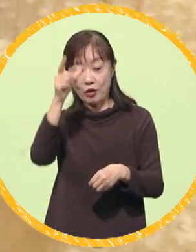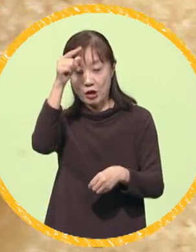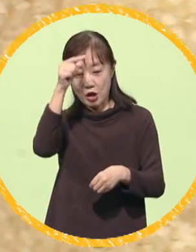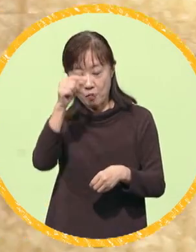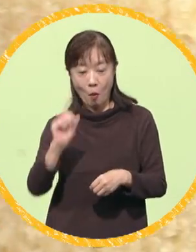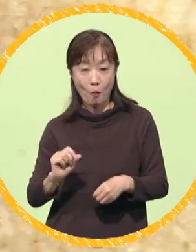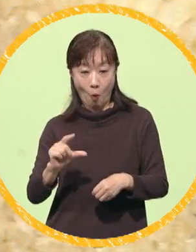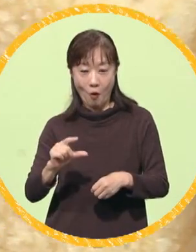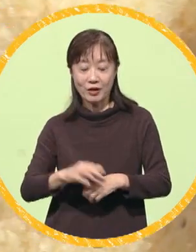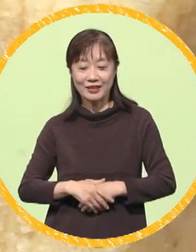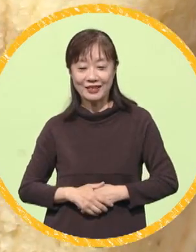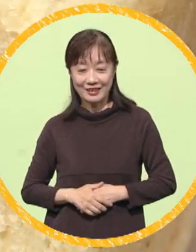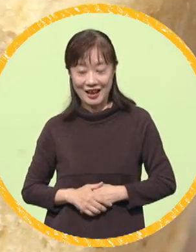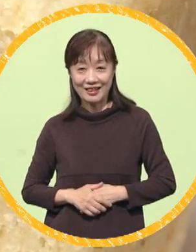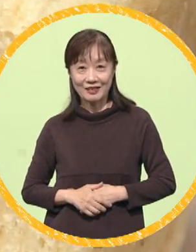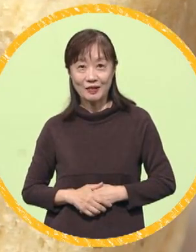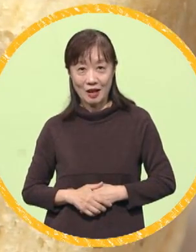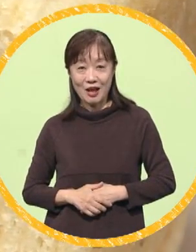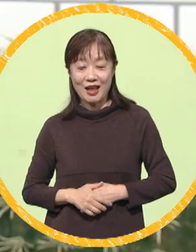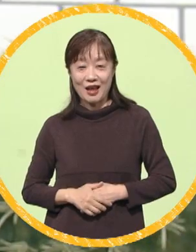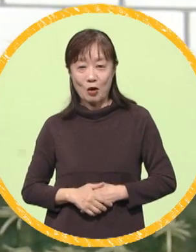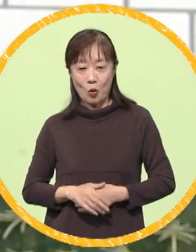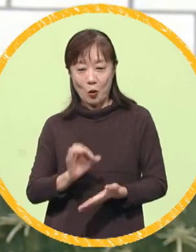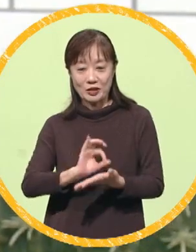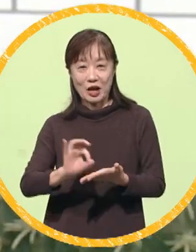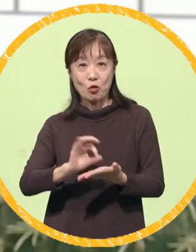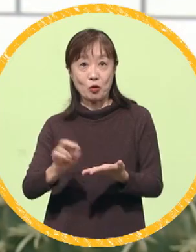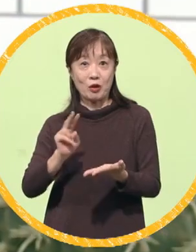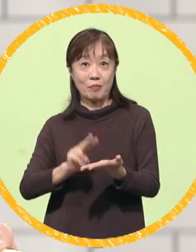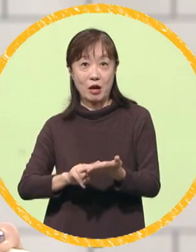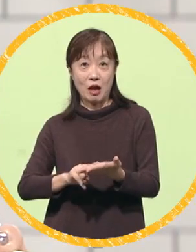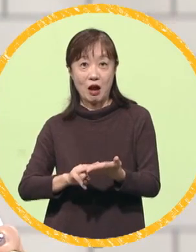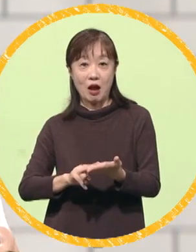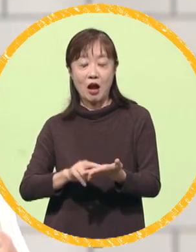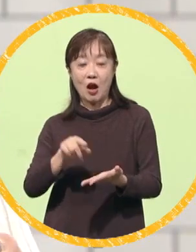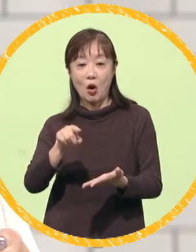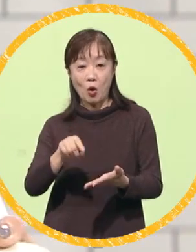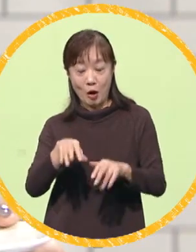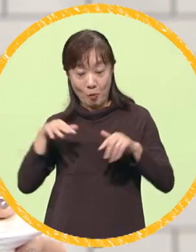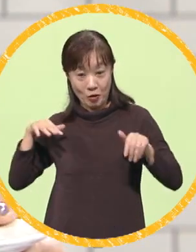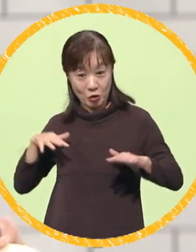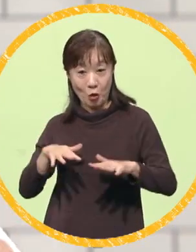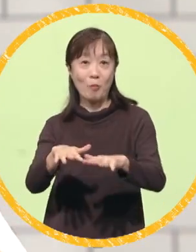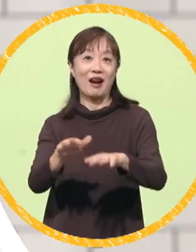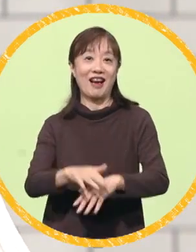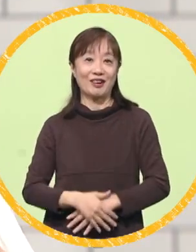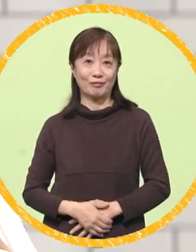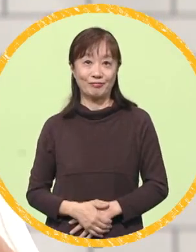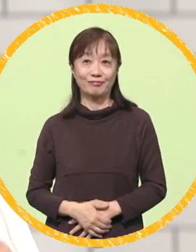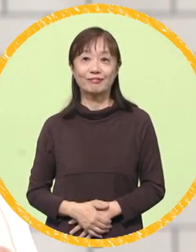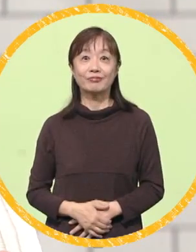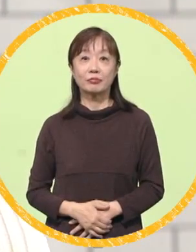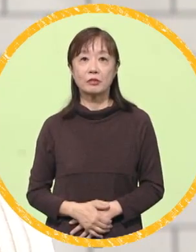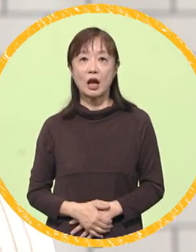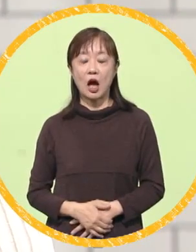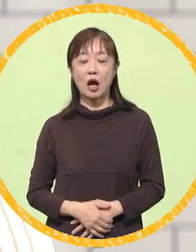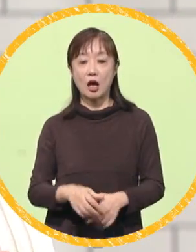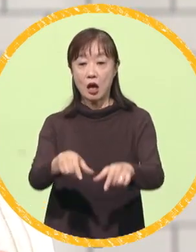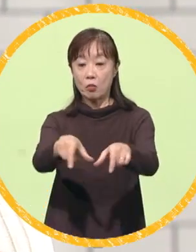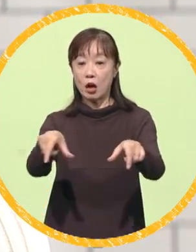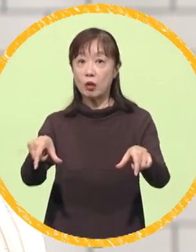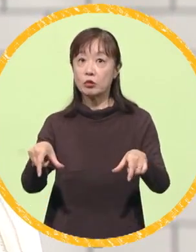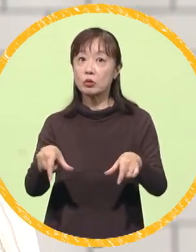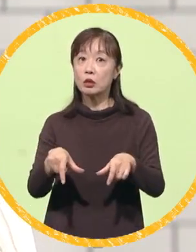なのでリピーターすごく多いそうです。 何この口どけ、うん、ひらひらって バームクーヘンってちょっとパサ